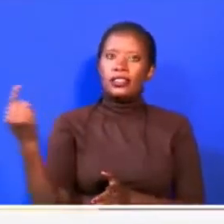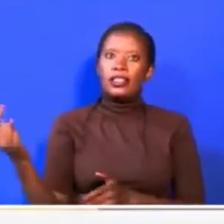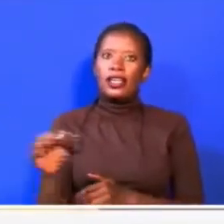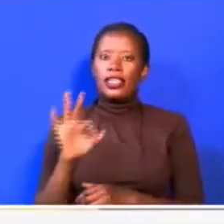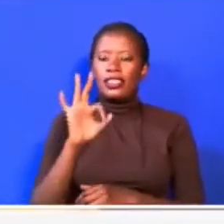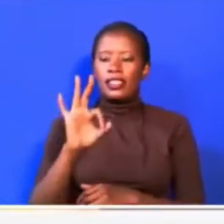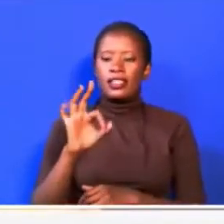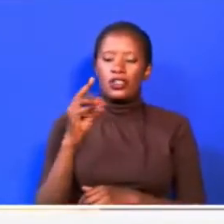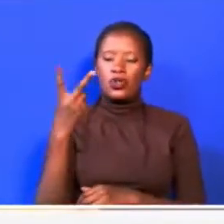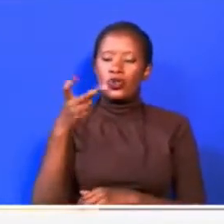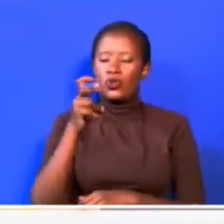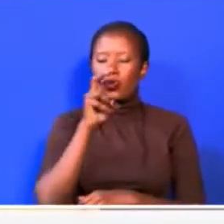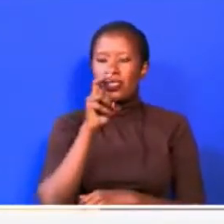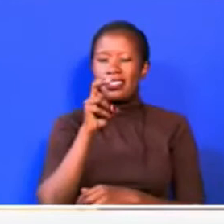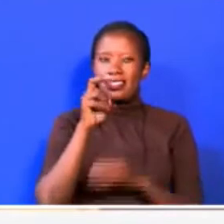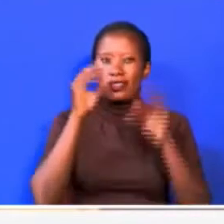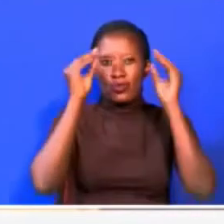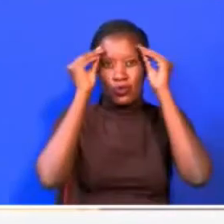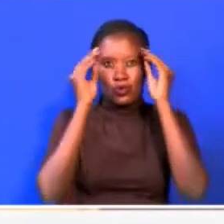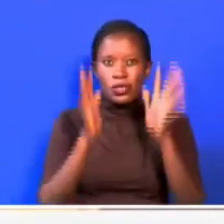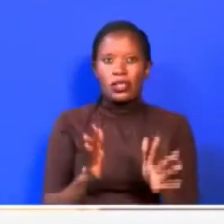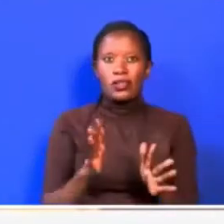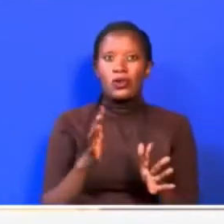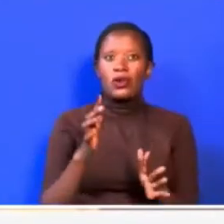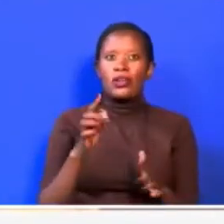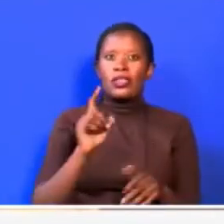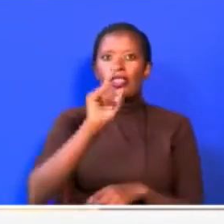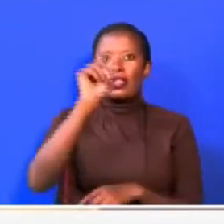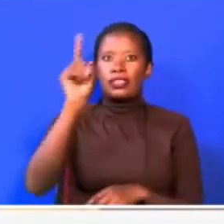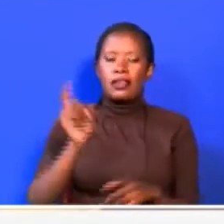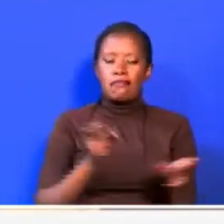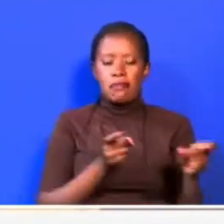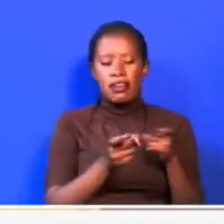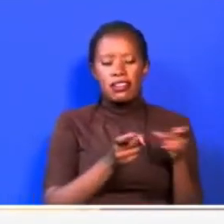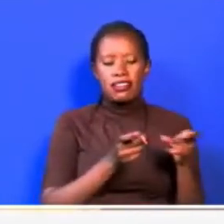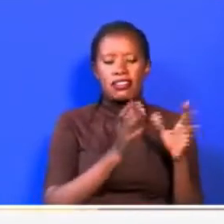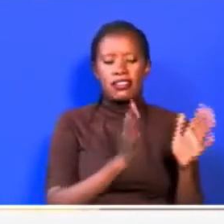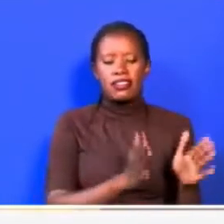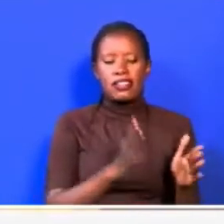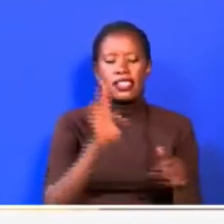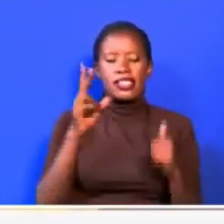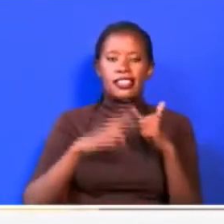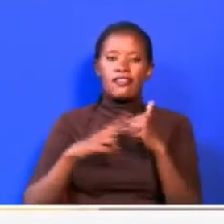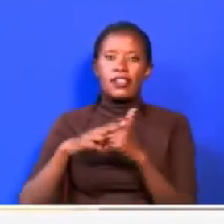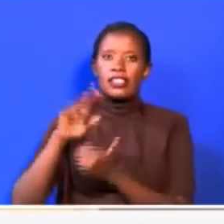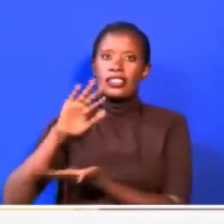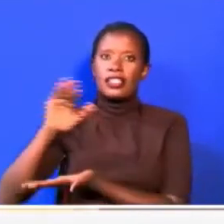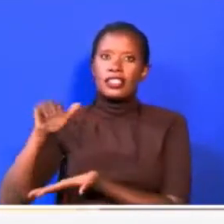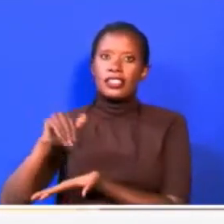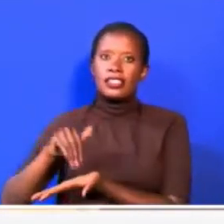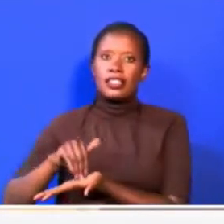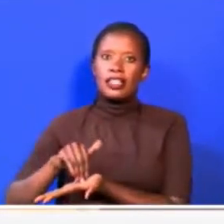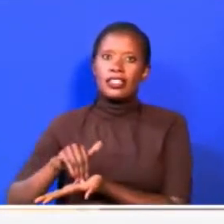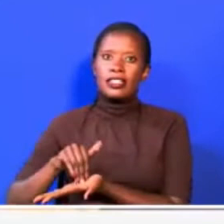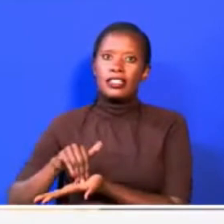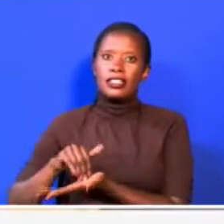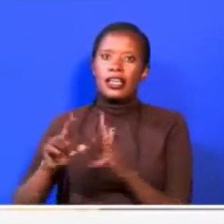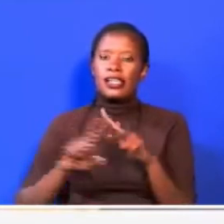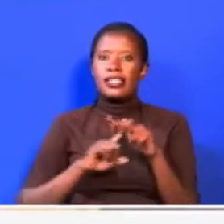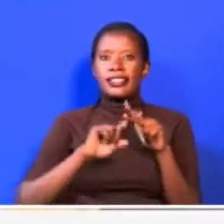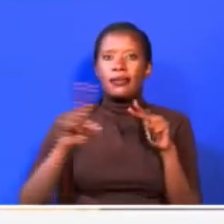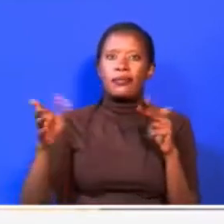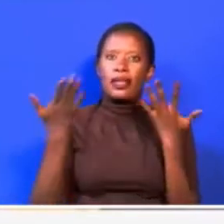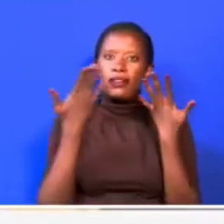320 candidates, and the exam administrators in those 7 centers are going to be severely